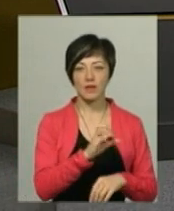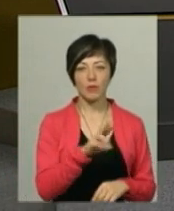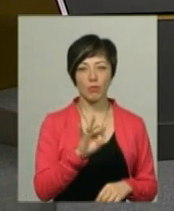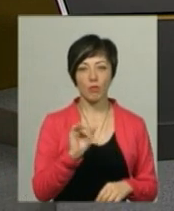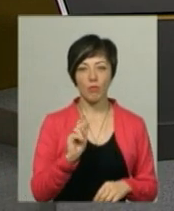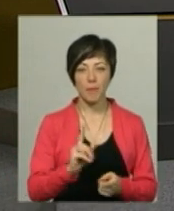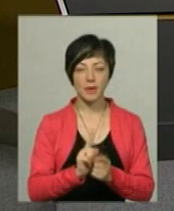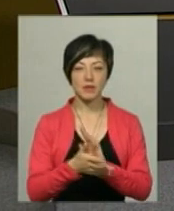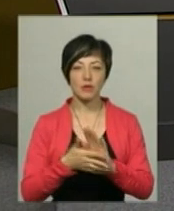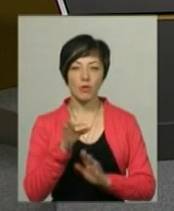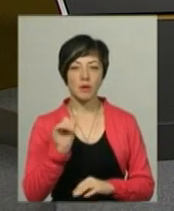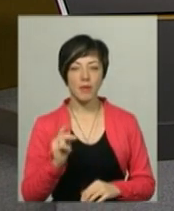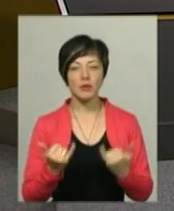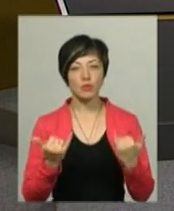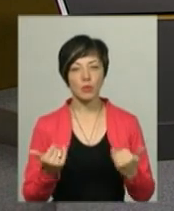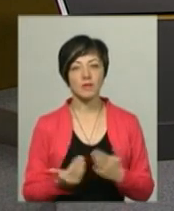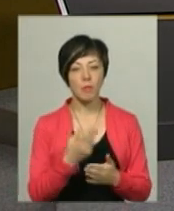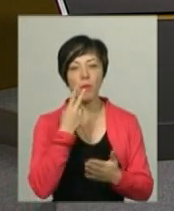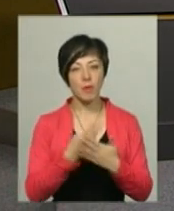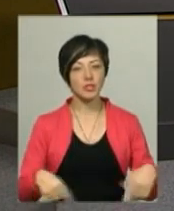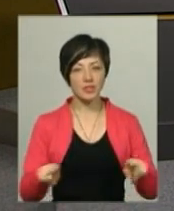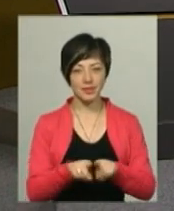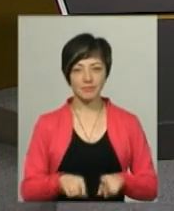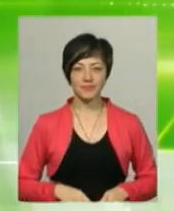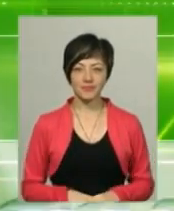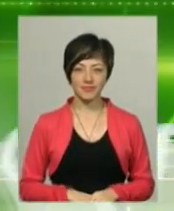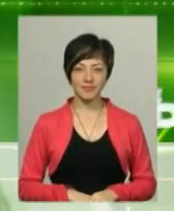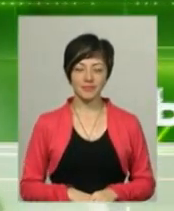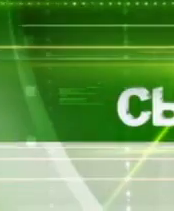диктор жестової мови Ольга Рибак. Сьогодні у випуску ви побачите.